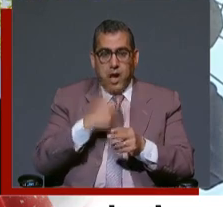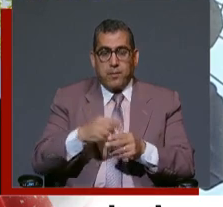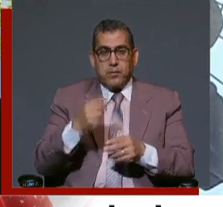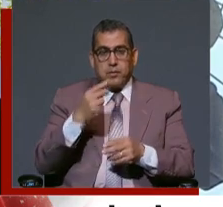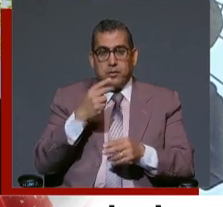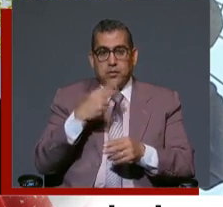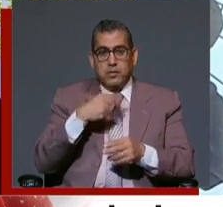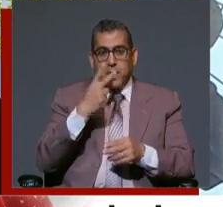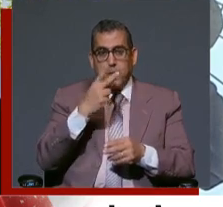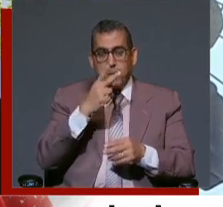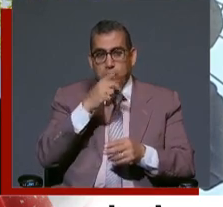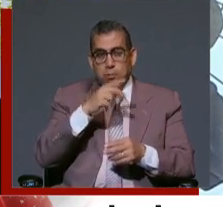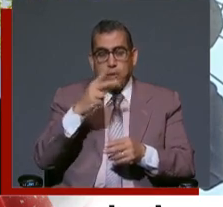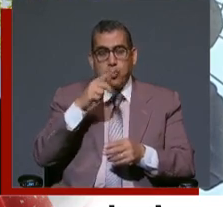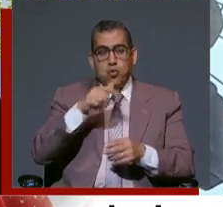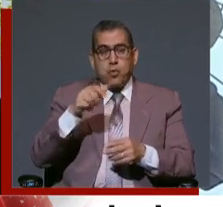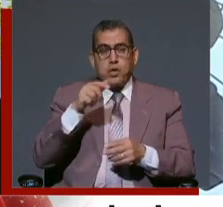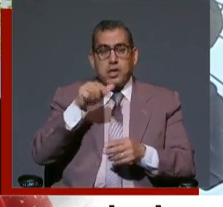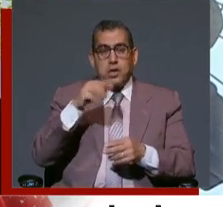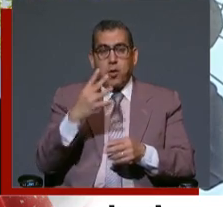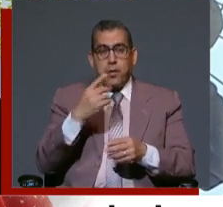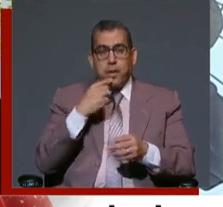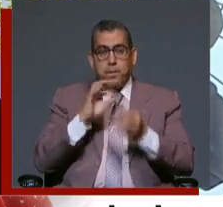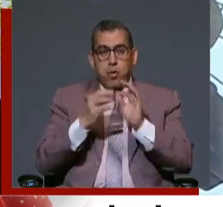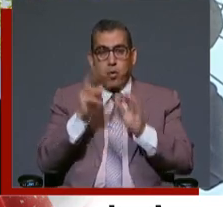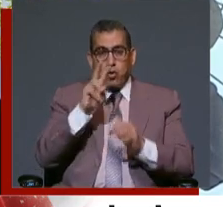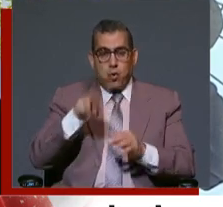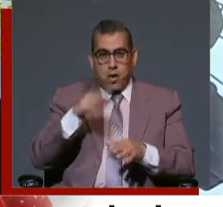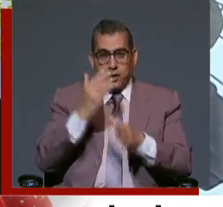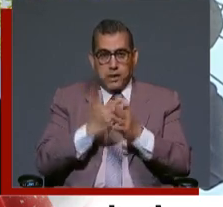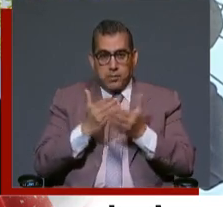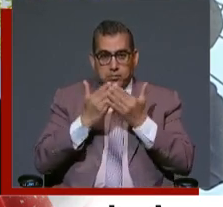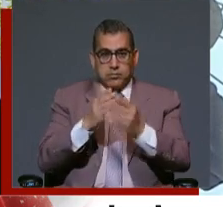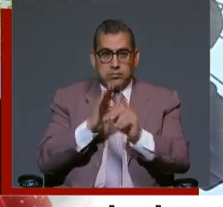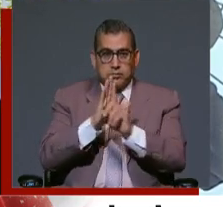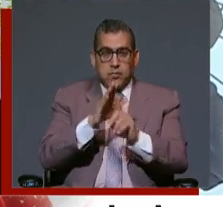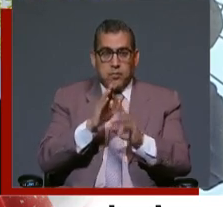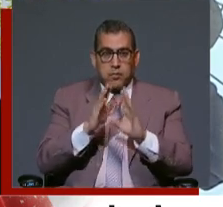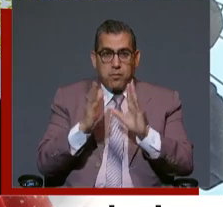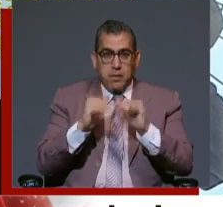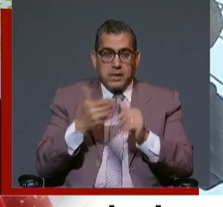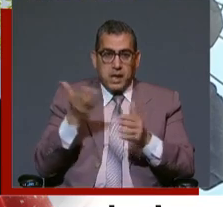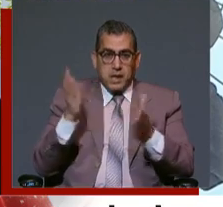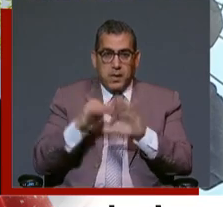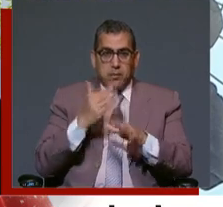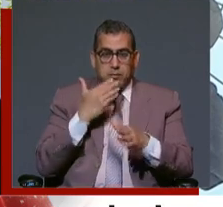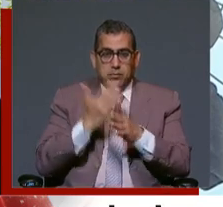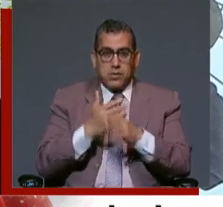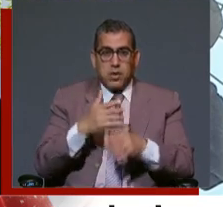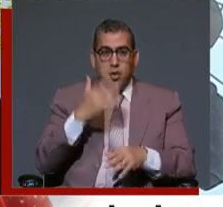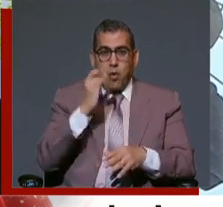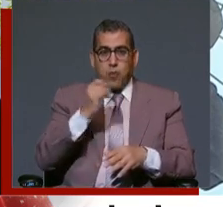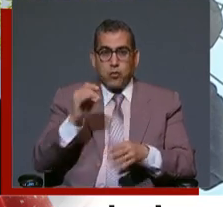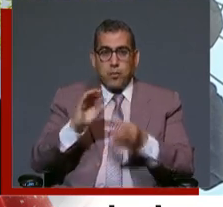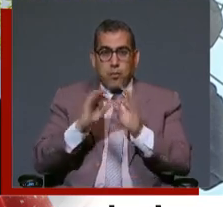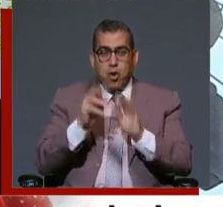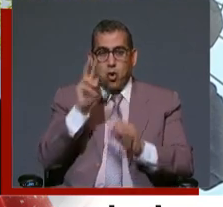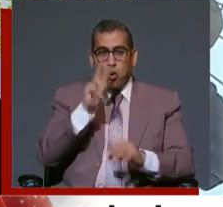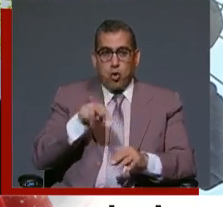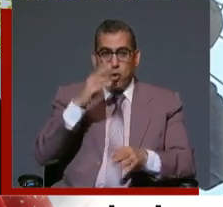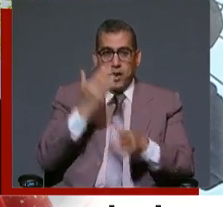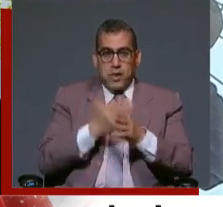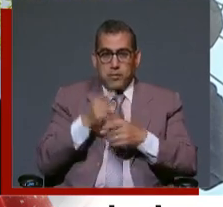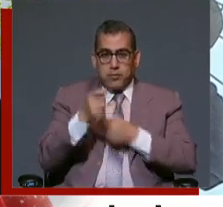345 مليون دولار لدعم مصر في تعبئة 500 مليون دولار من